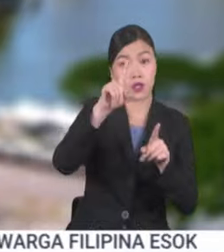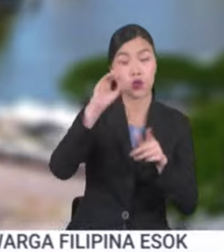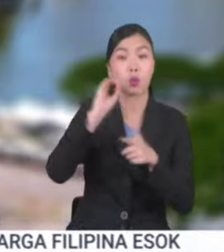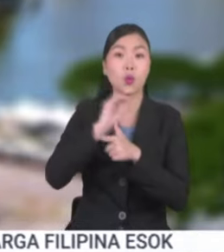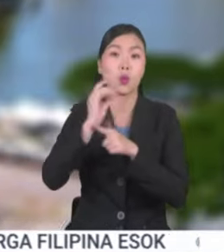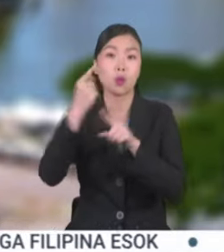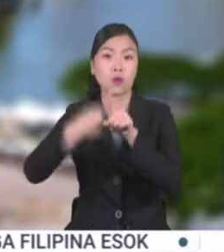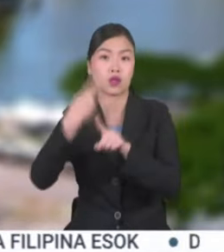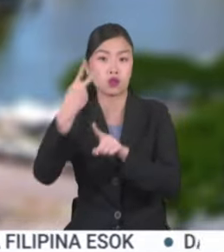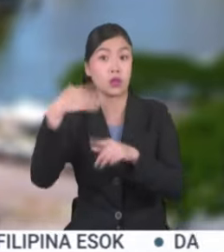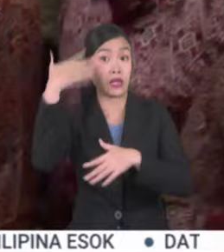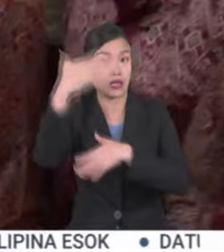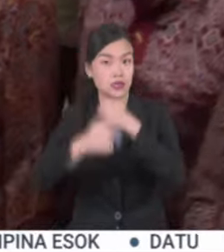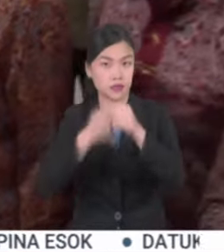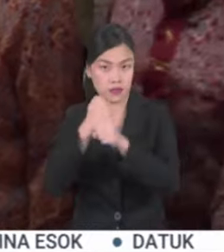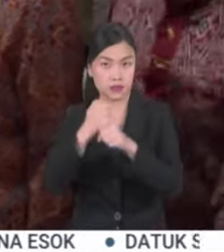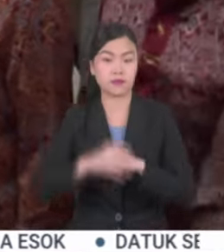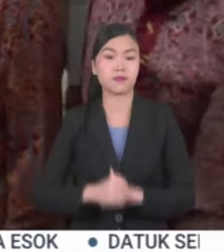depan.